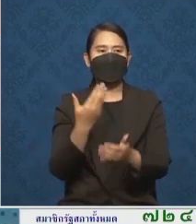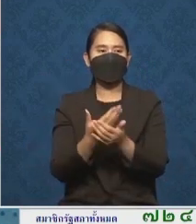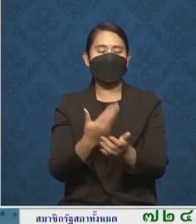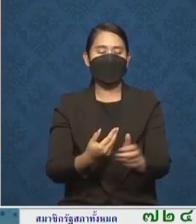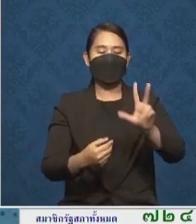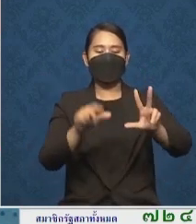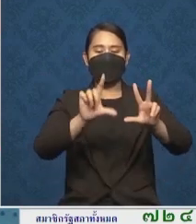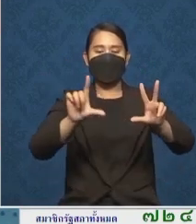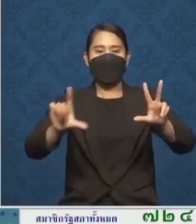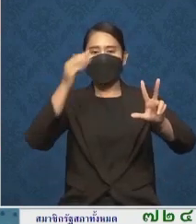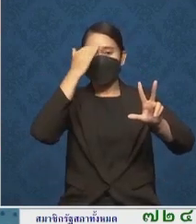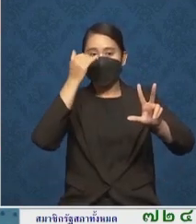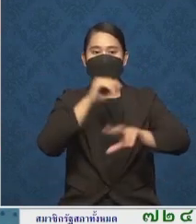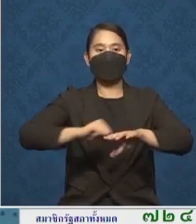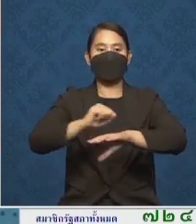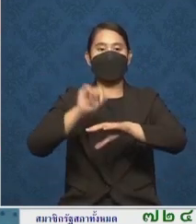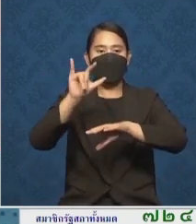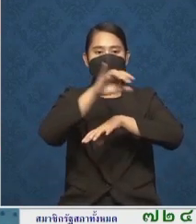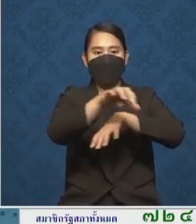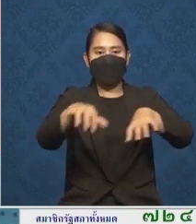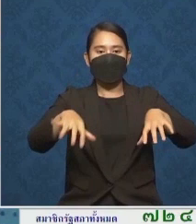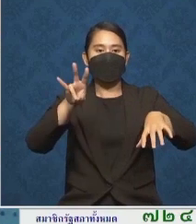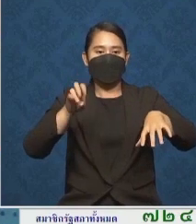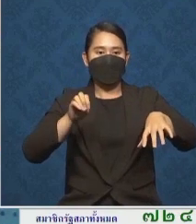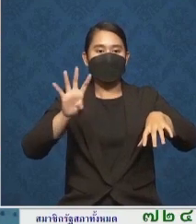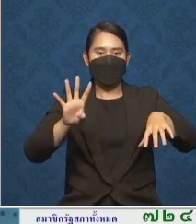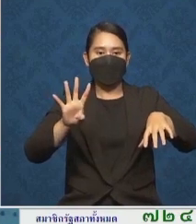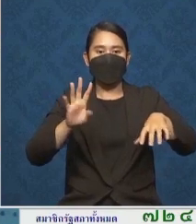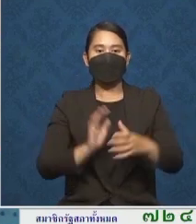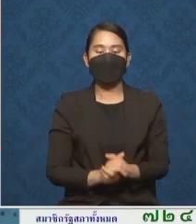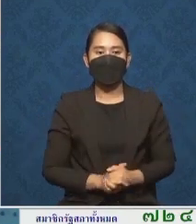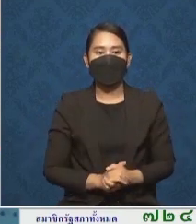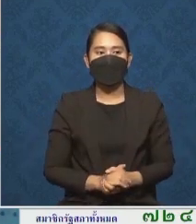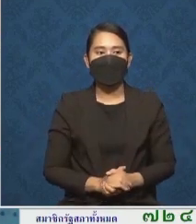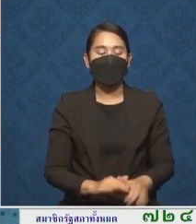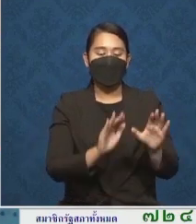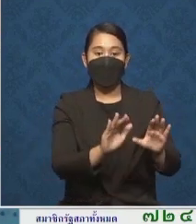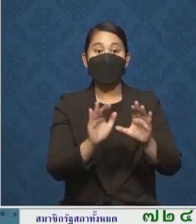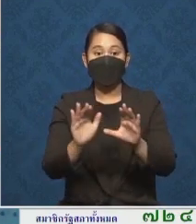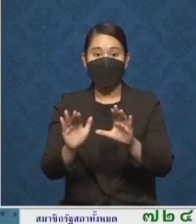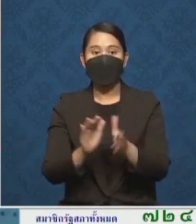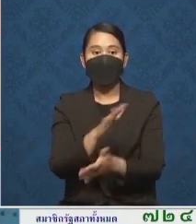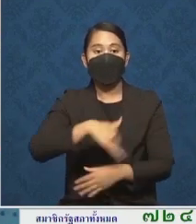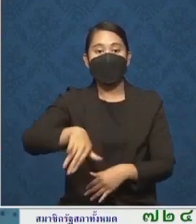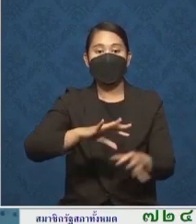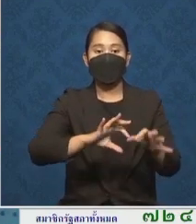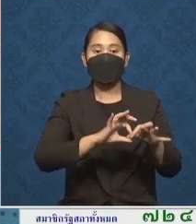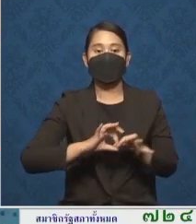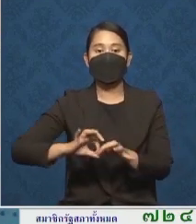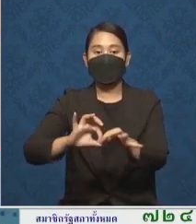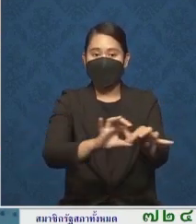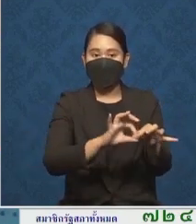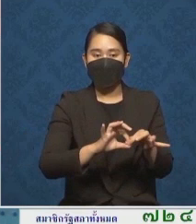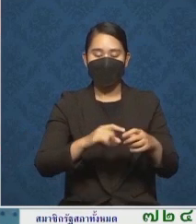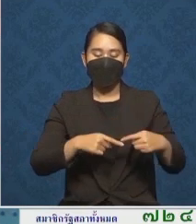เพระเรามีสน widespread ällt survivor h แห้งนะครับนั้นก็ฝากทางผเคยวข้องนะครับ ก็ขอให้